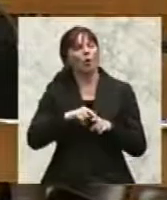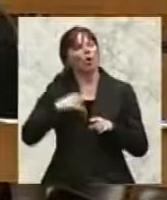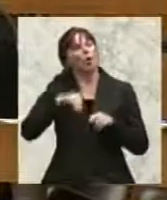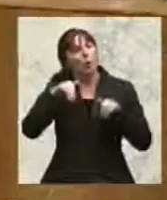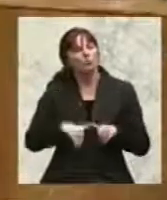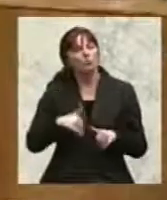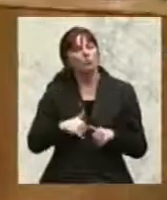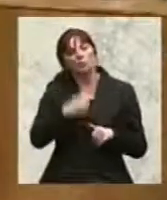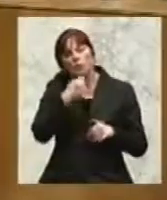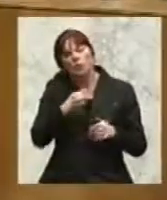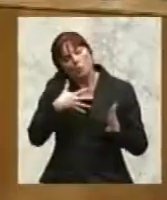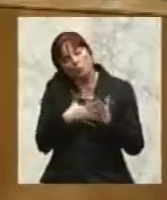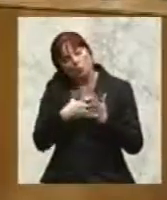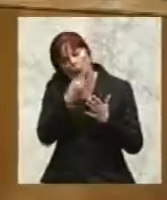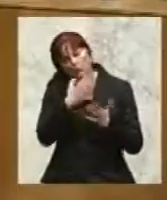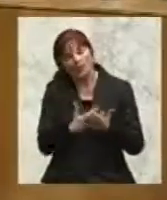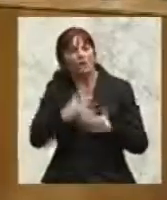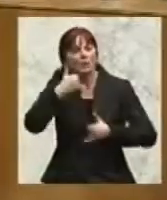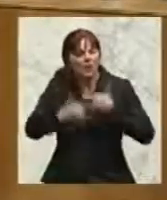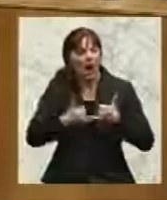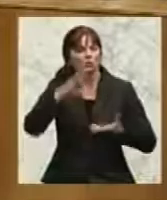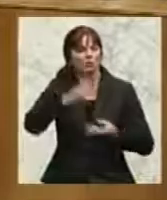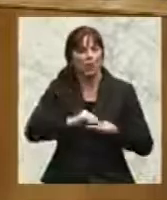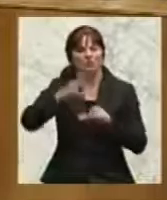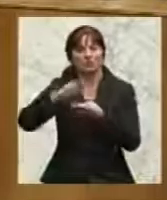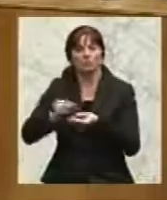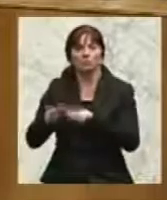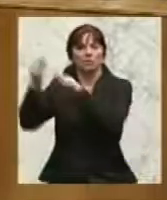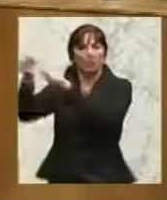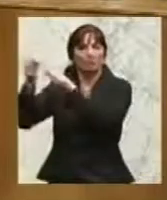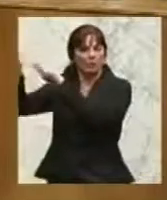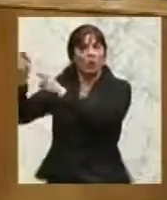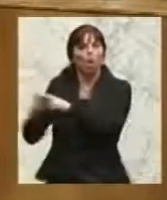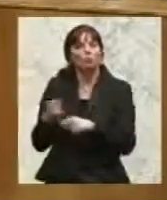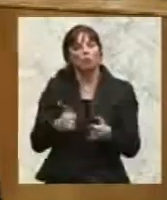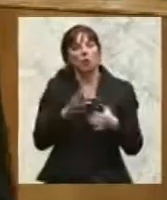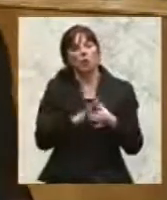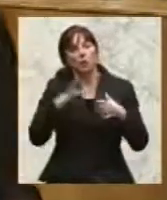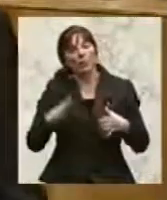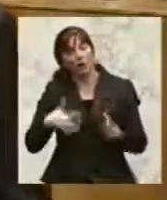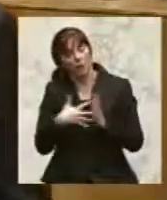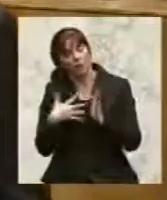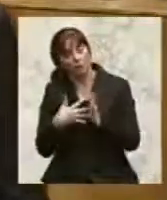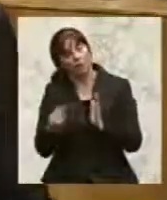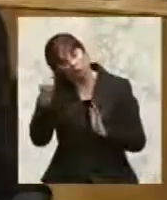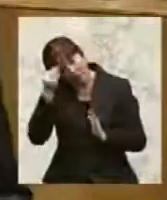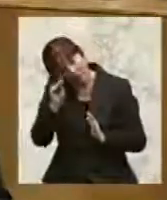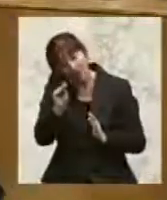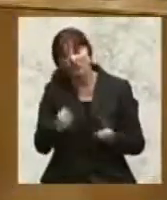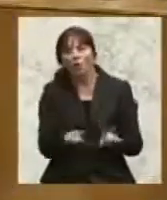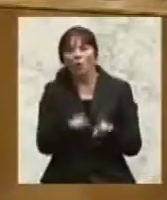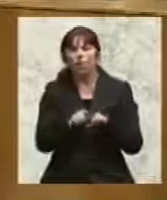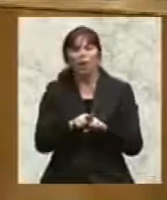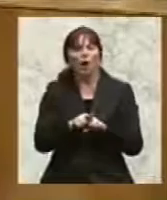Prüfberichte und auch den Prüfungsvermerk eines unabhängigen Prüfers, sowie durch die Abgabe einer nationalen Verwaltungserklärung gleichzeitig auch